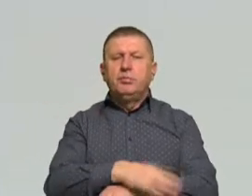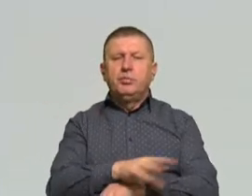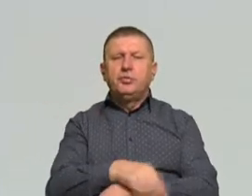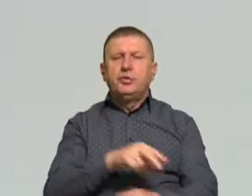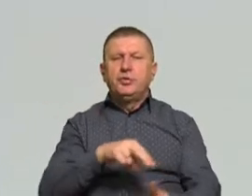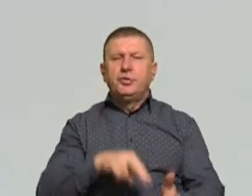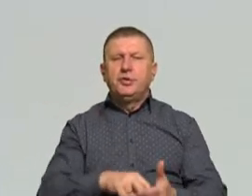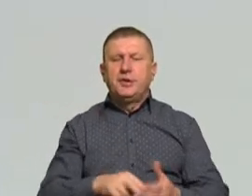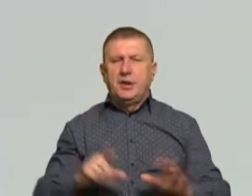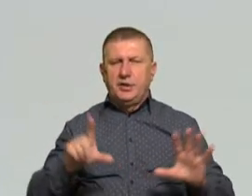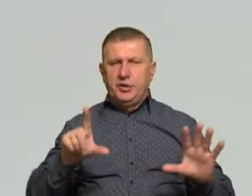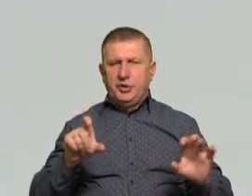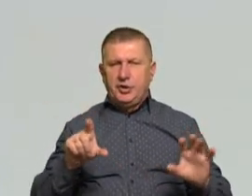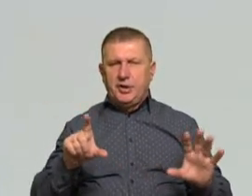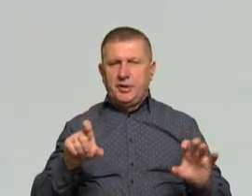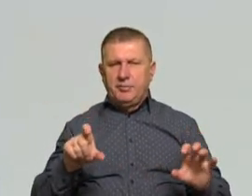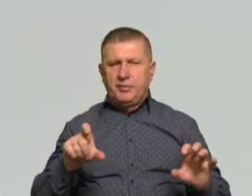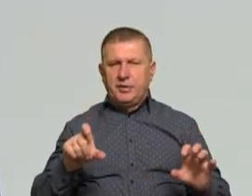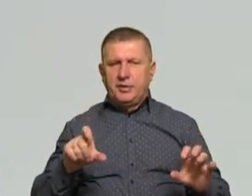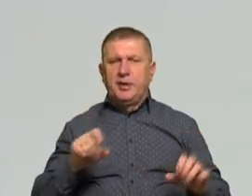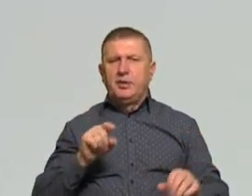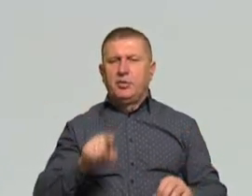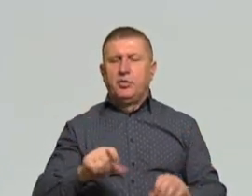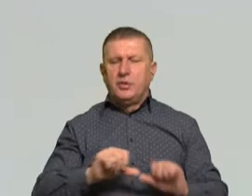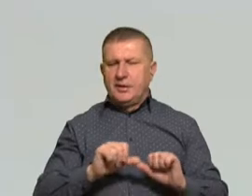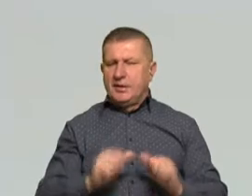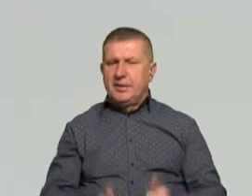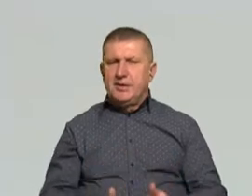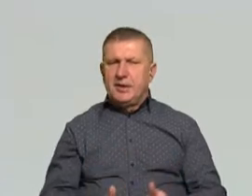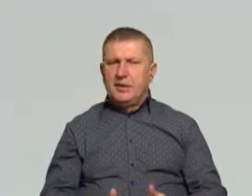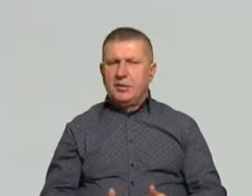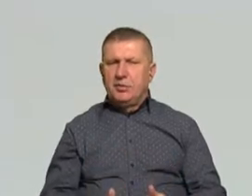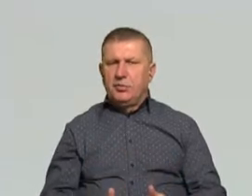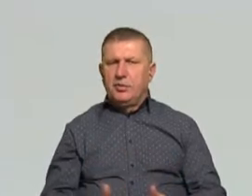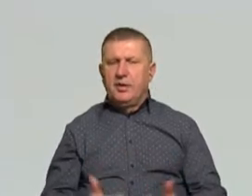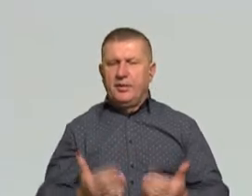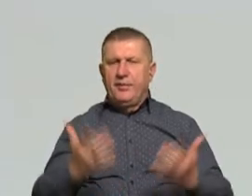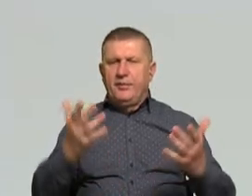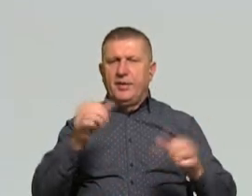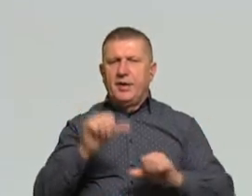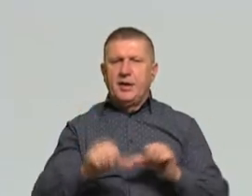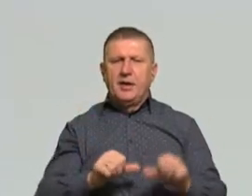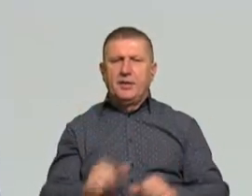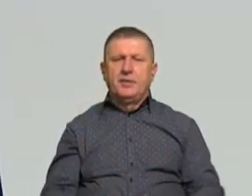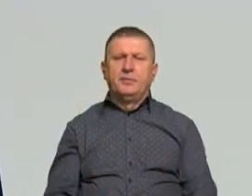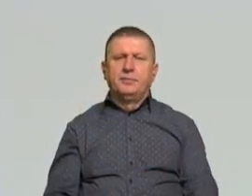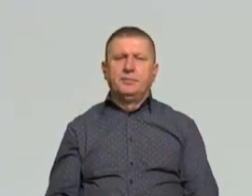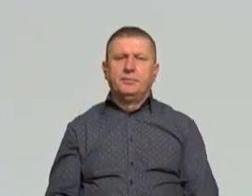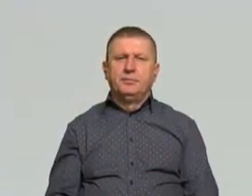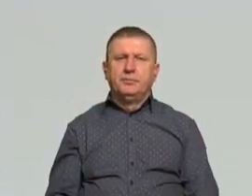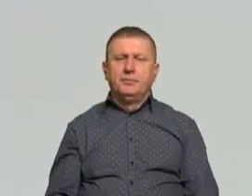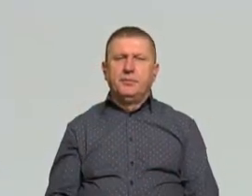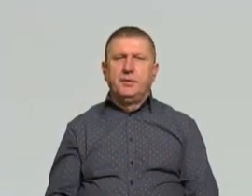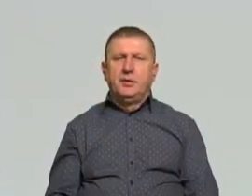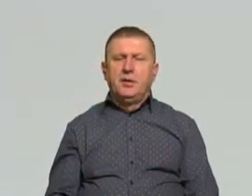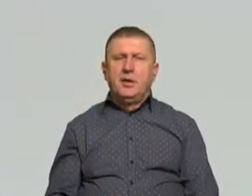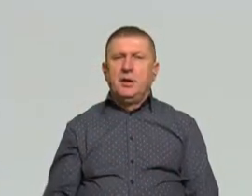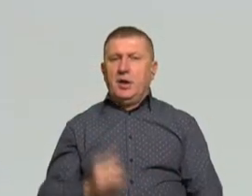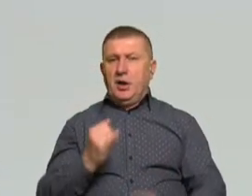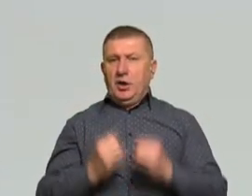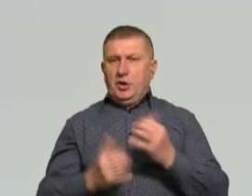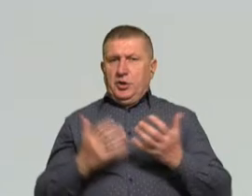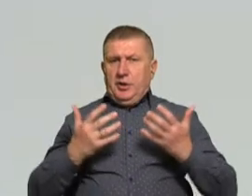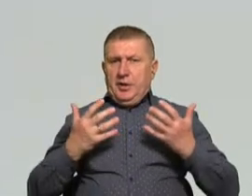jest około 700 i ta liczba jest stała na przestrzeni ostatnich wielu, wielu lat. Jeżeli chcemy tutaj